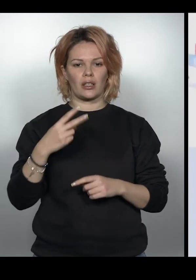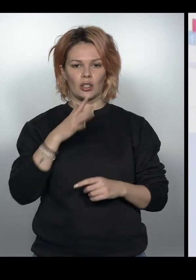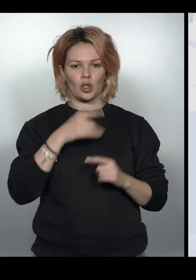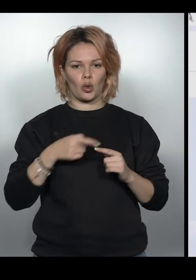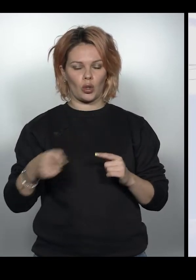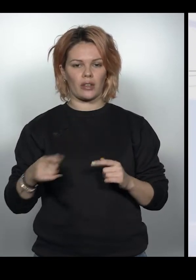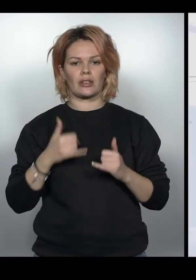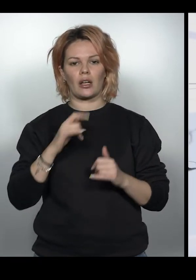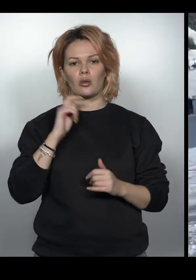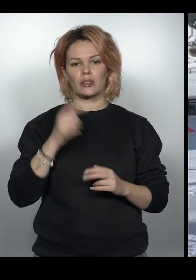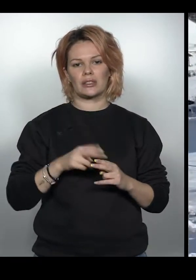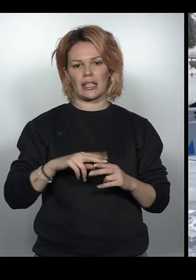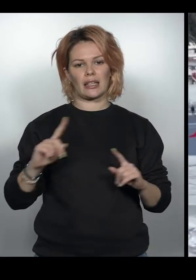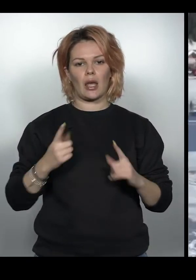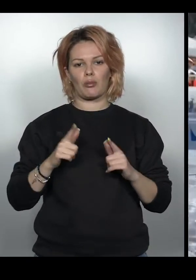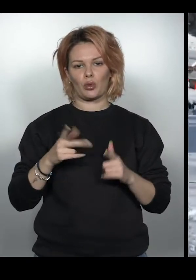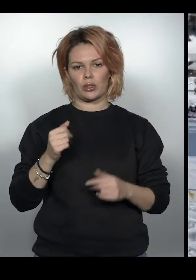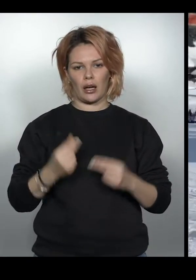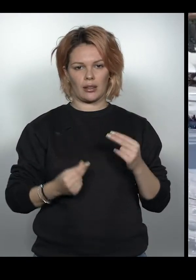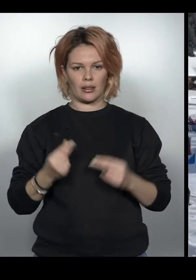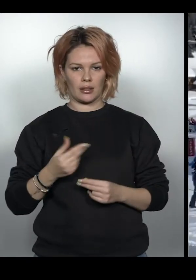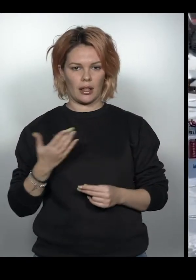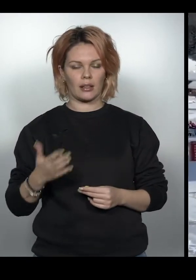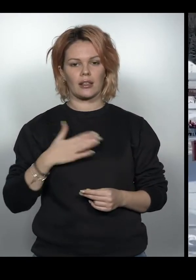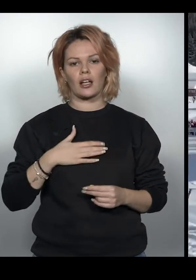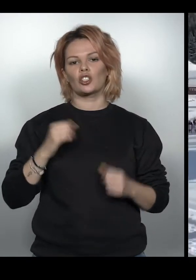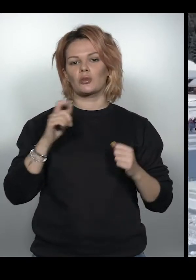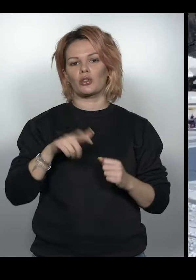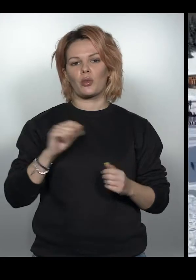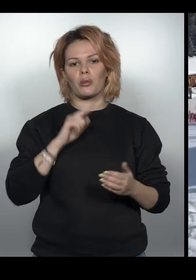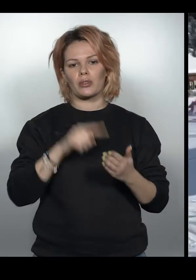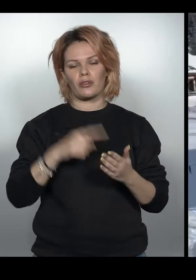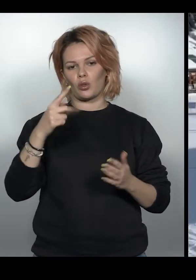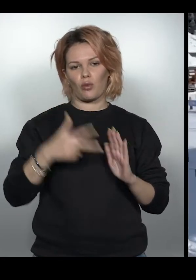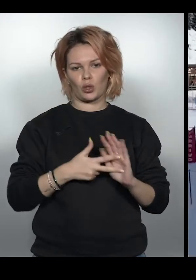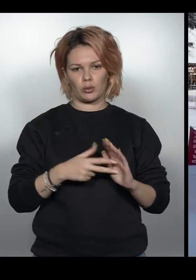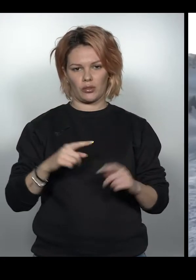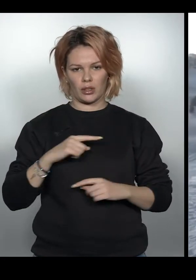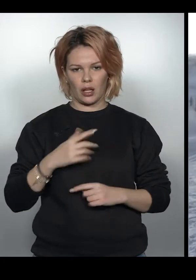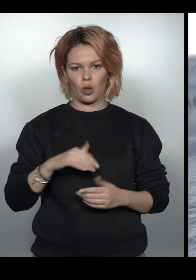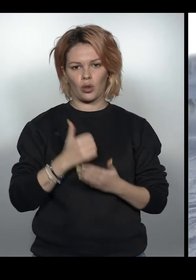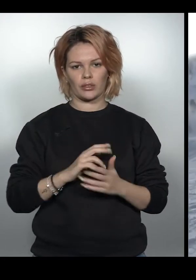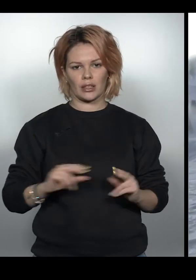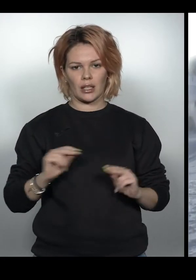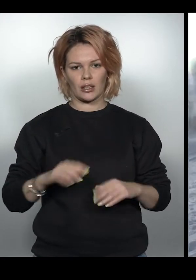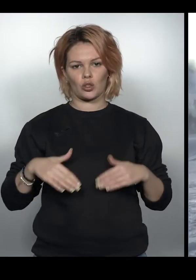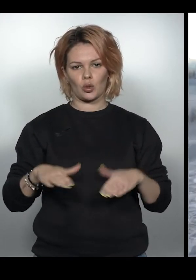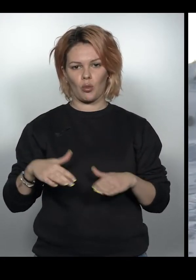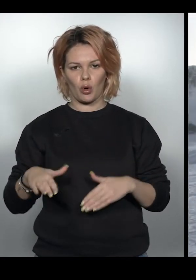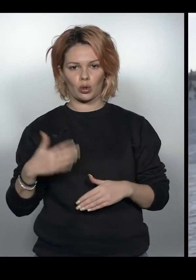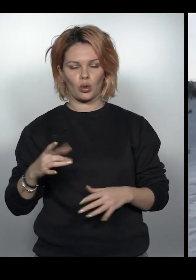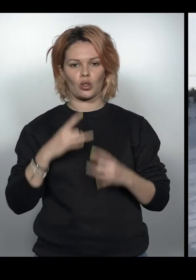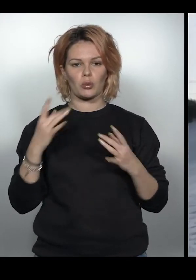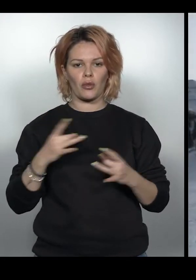для українців це дебют на іграх. Наші атлети змогли пробитись лише до 1/8 фіналу. Головний тренер зі